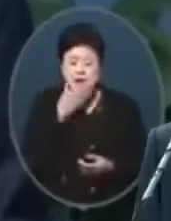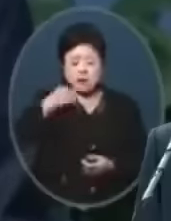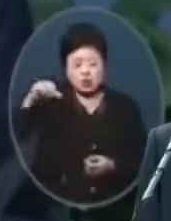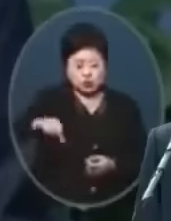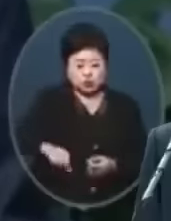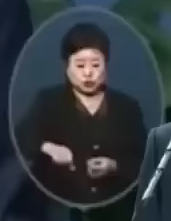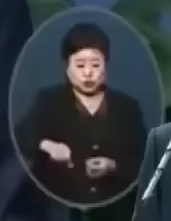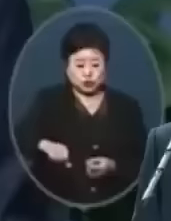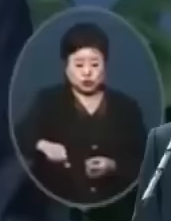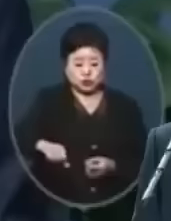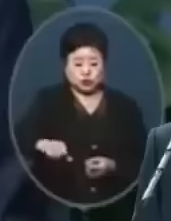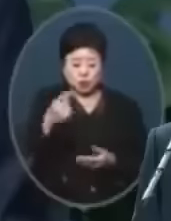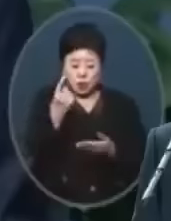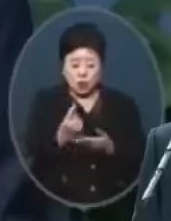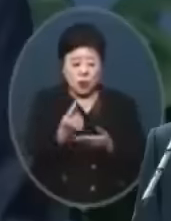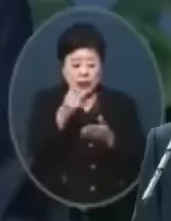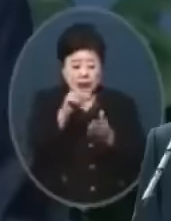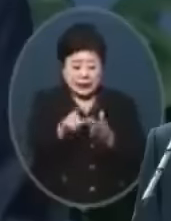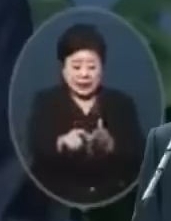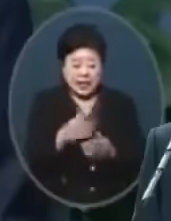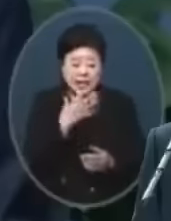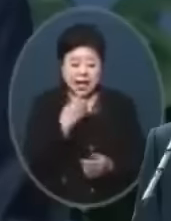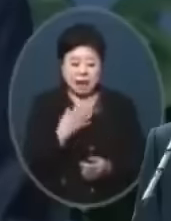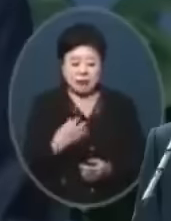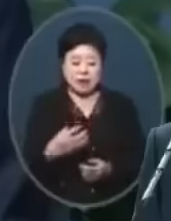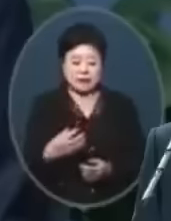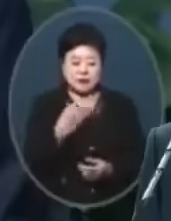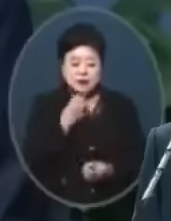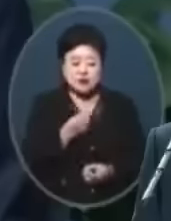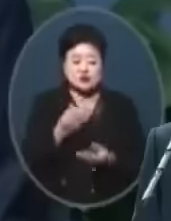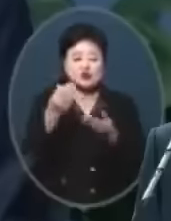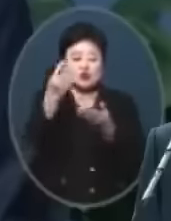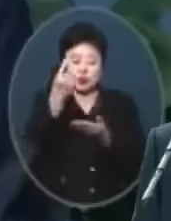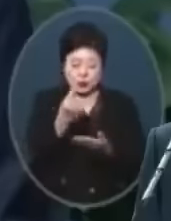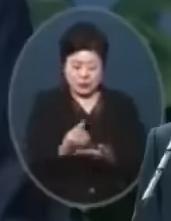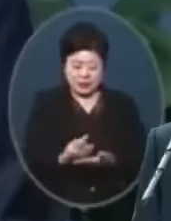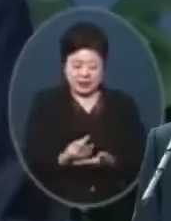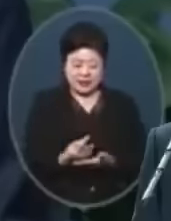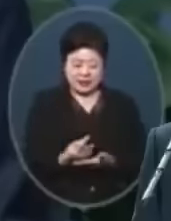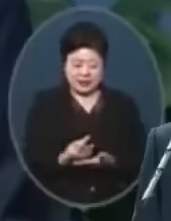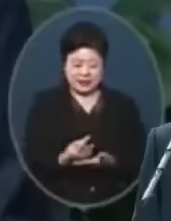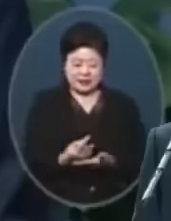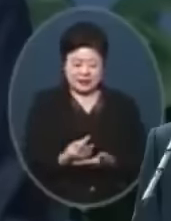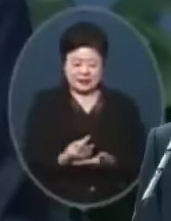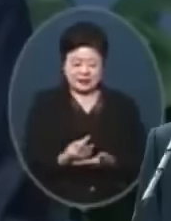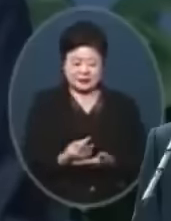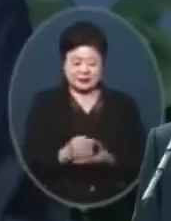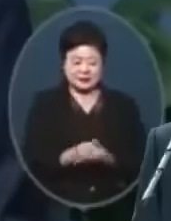저주가 일단 오면은 아브라함의 축복이 따라오고